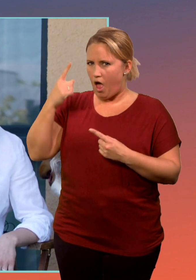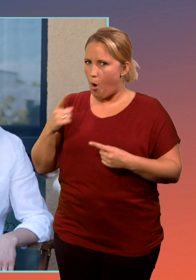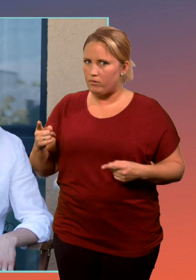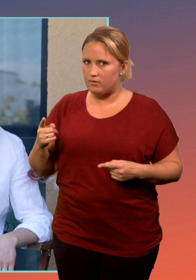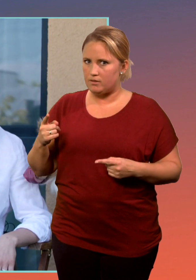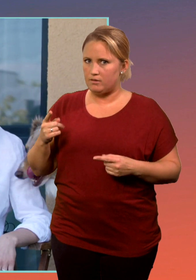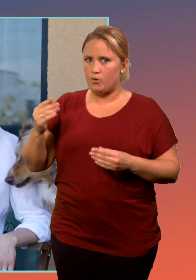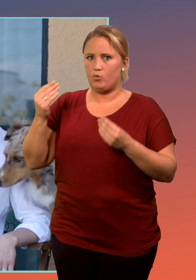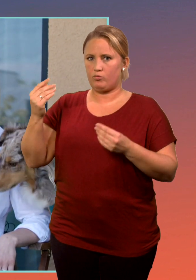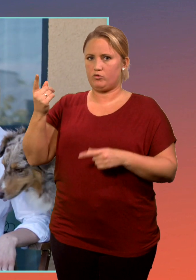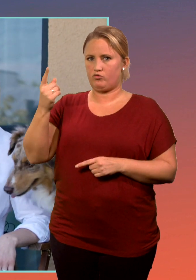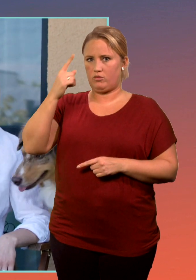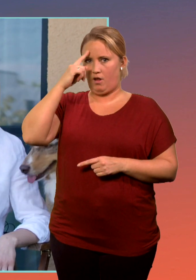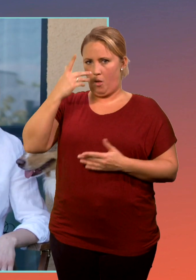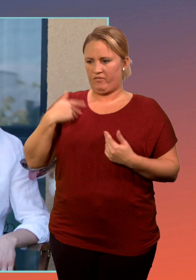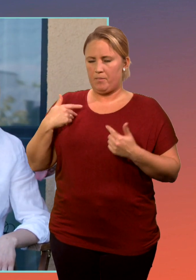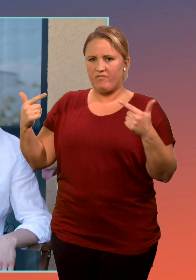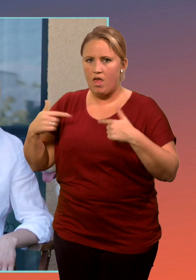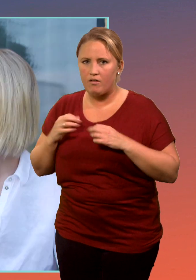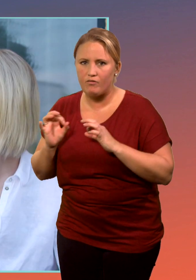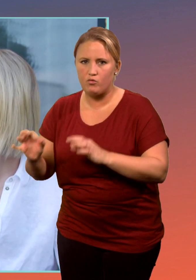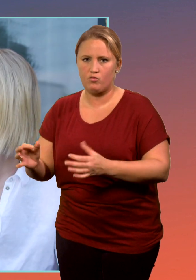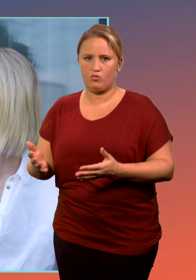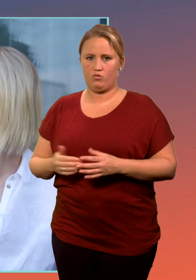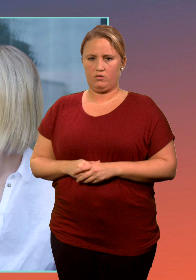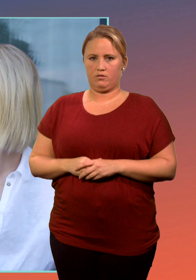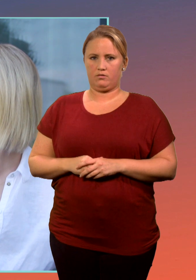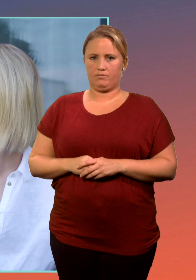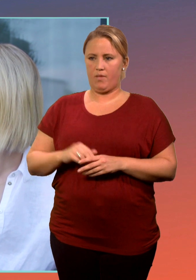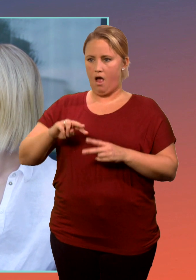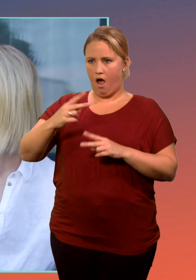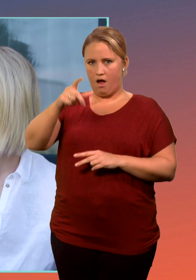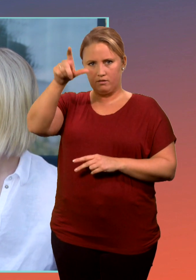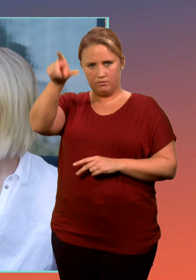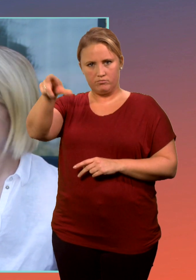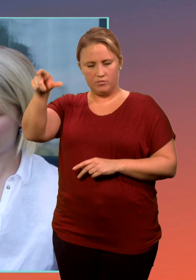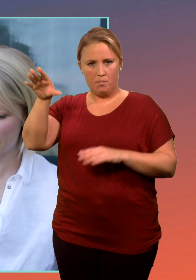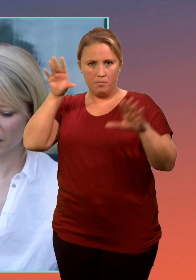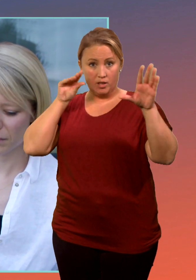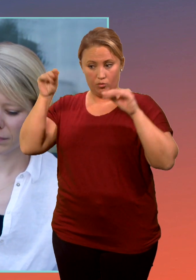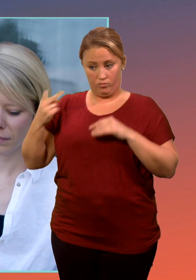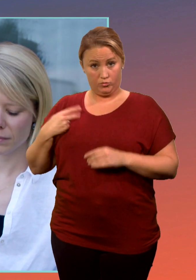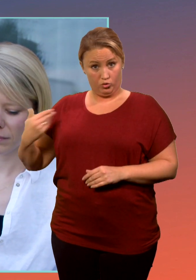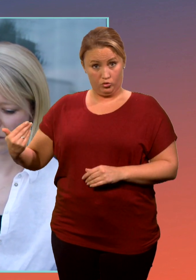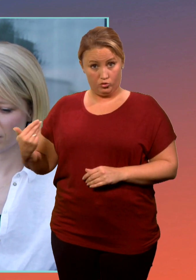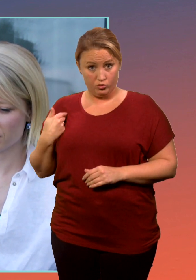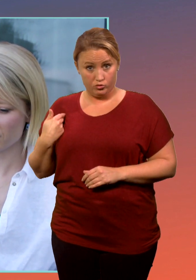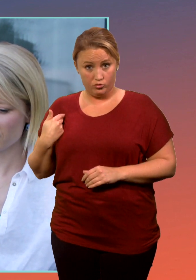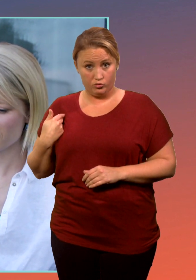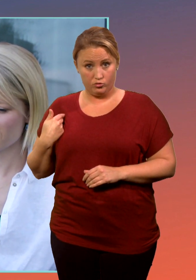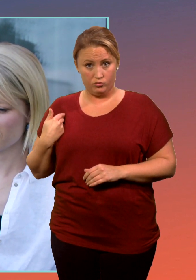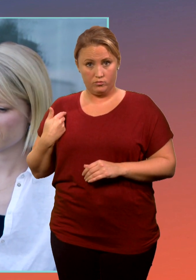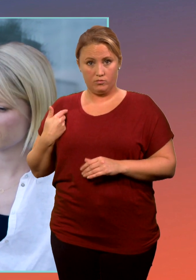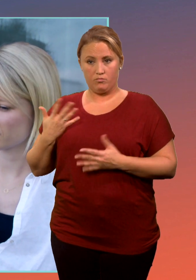Meistens gehen sie davon aus, dass ich irgendwie ihr Pfleger bin. Wenn andere Menschen mitbekommen, dass wir in der Beziehung sind oder wir